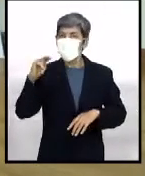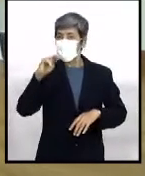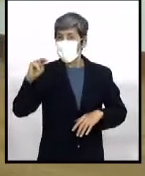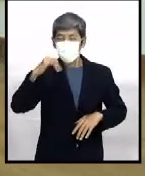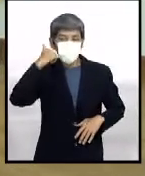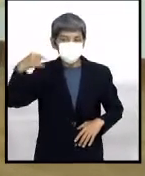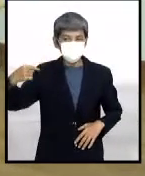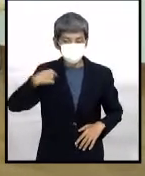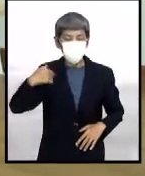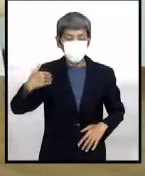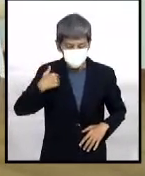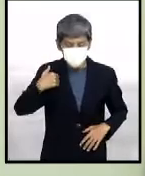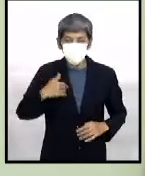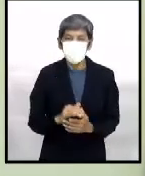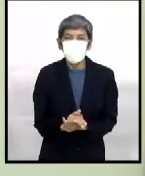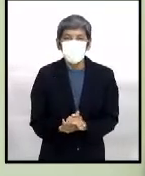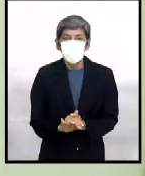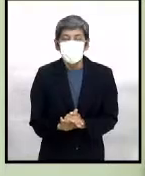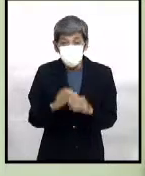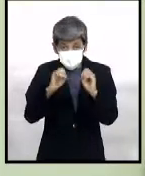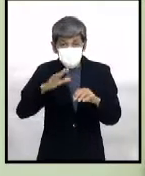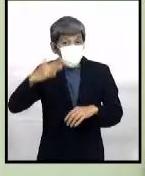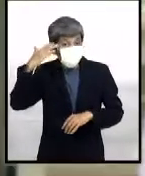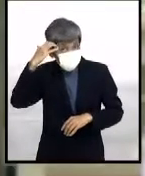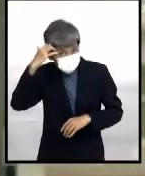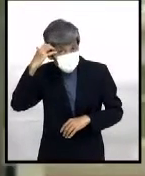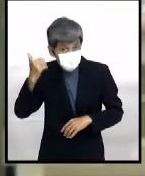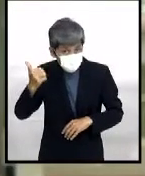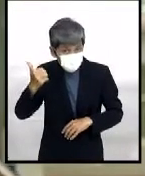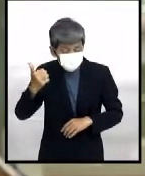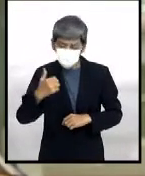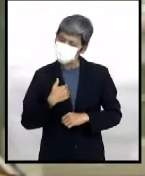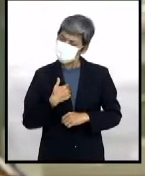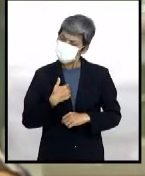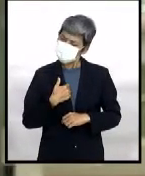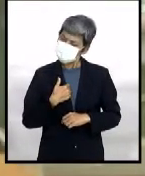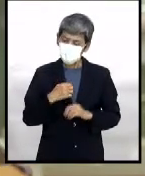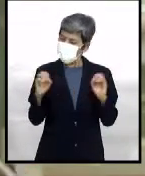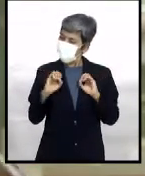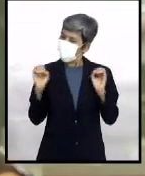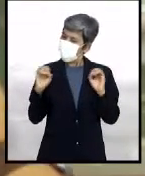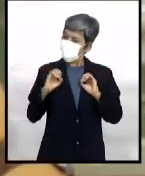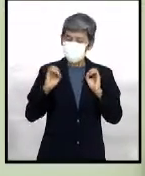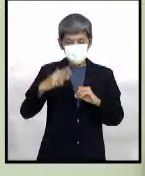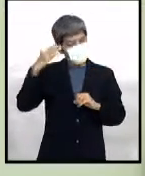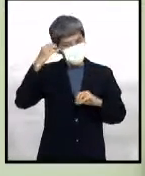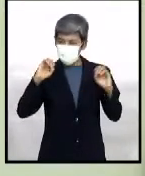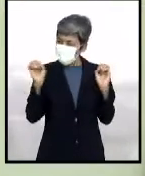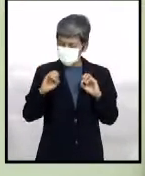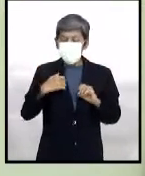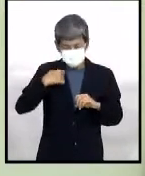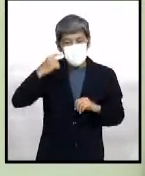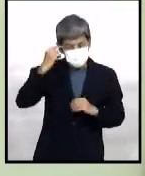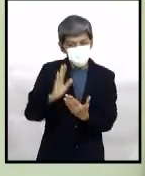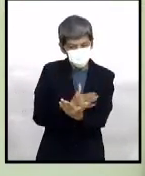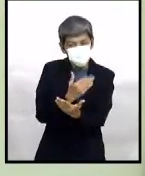คนนึงโทรมาหาบอกว่าคุณนัทรับสอนเด็กดาวไหมผมก็บอกว่าผมไม่เคยใช้ดนตรีกับเด็กไม่เคยสอนนะแต่ผ